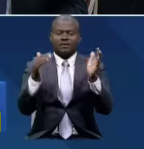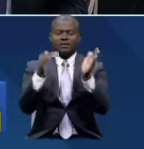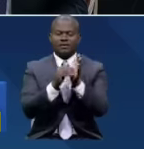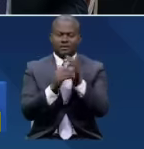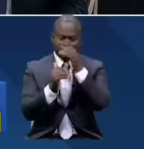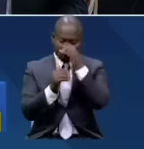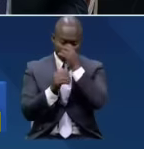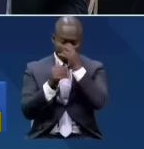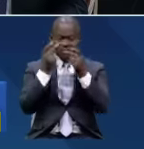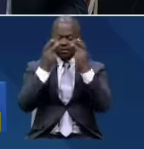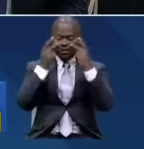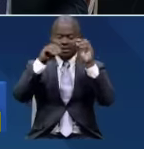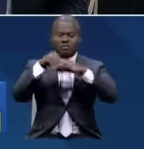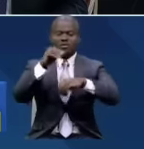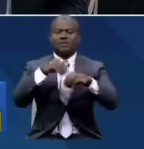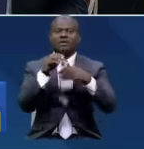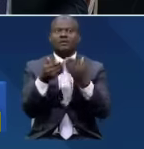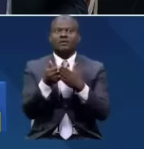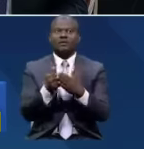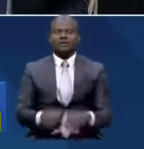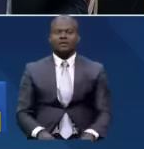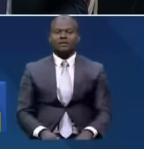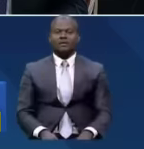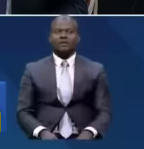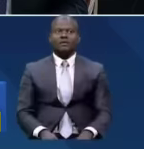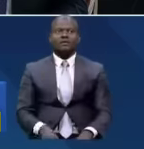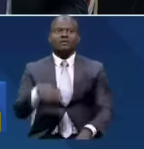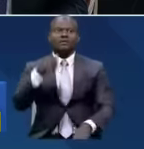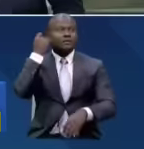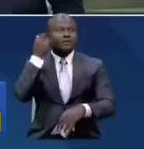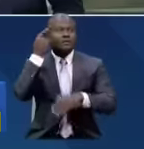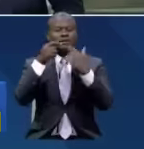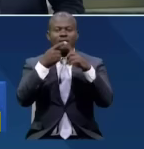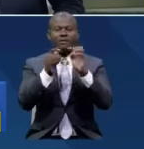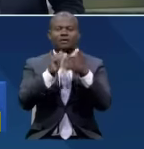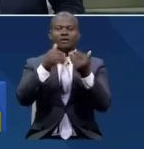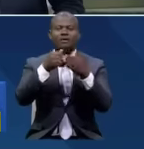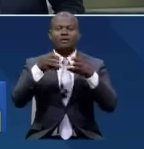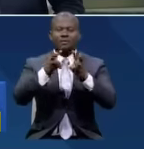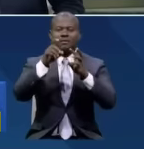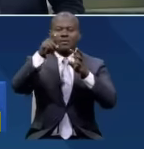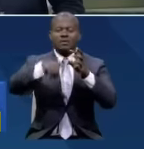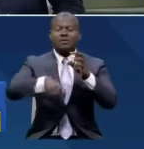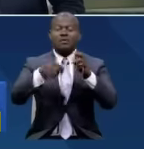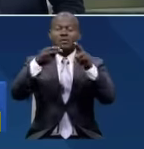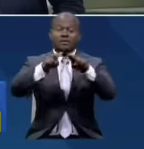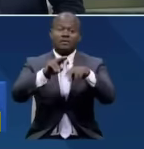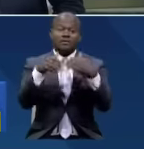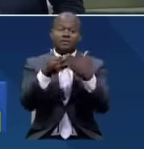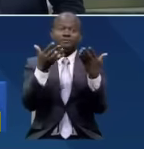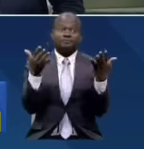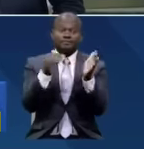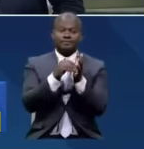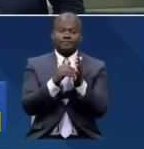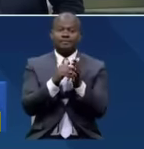umusaruro dushyira muri uruganda. Byumvikanye, ndumva kandi ariko bikwiye kuba bimeze nyine, ari nako hari bimeze. Tuzareba niba atari